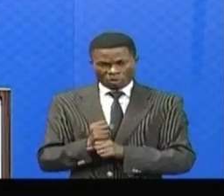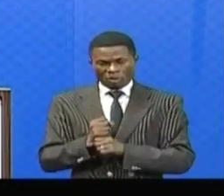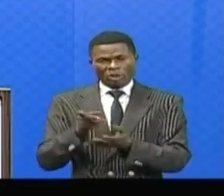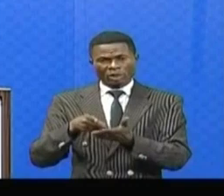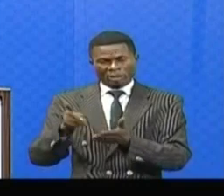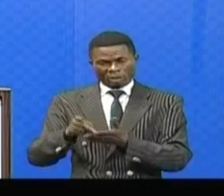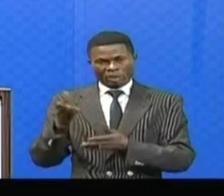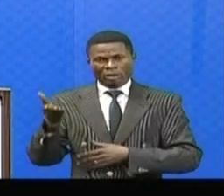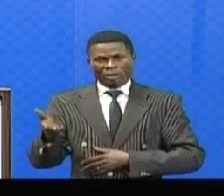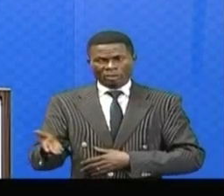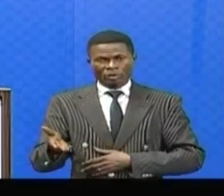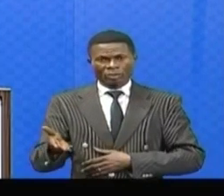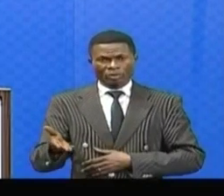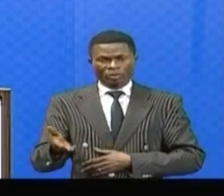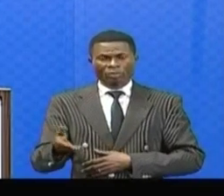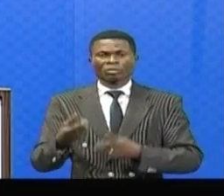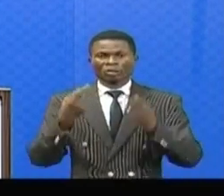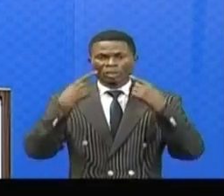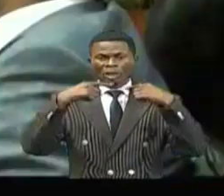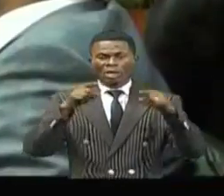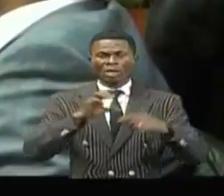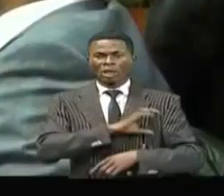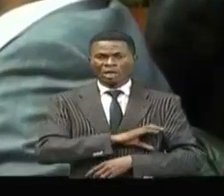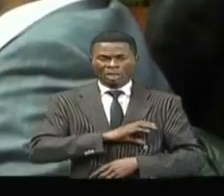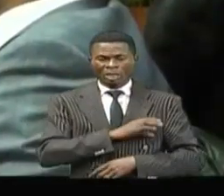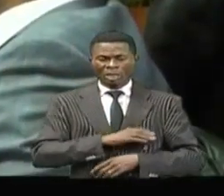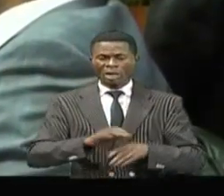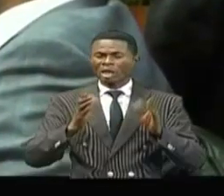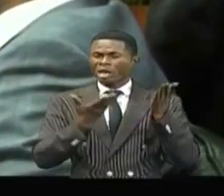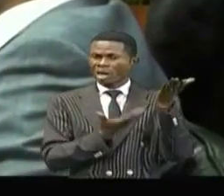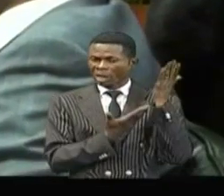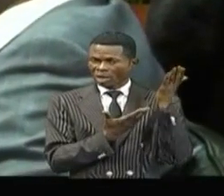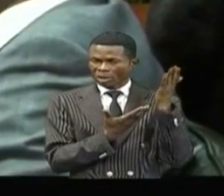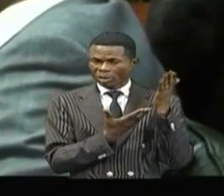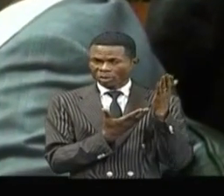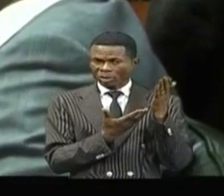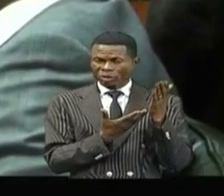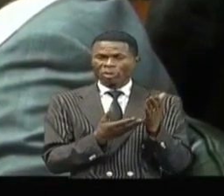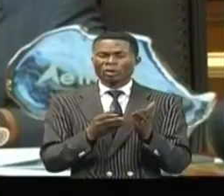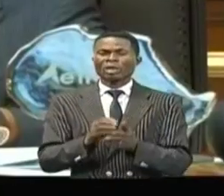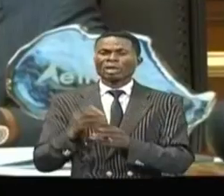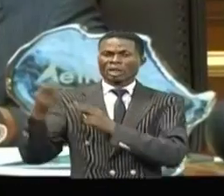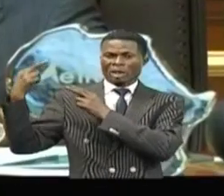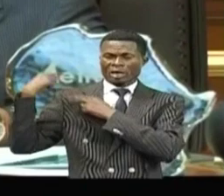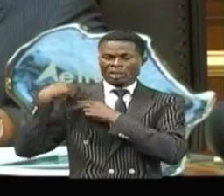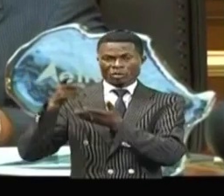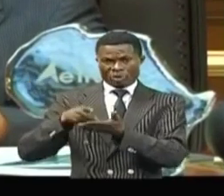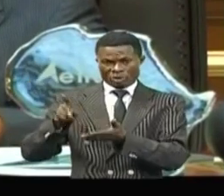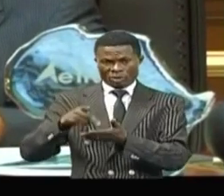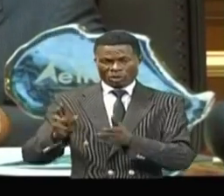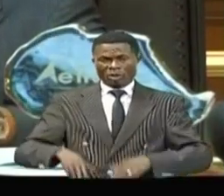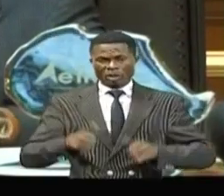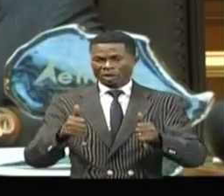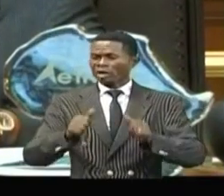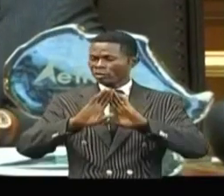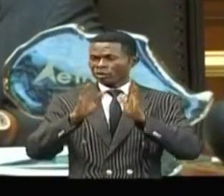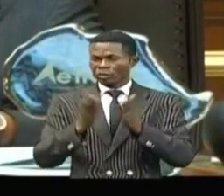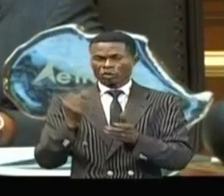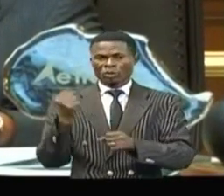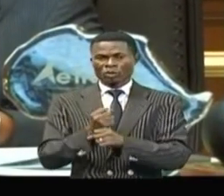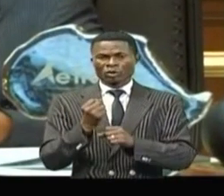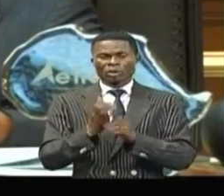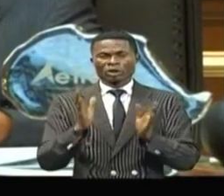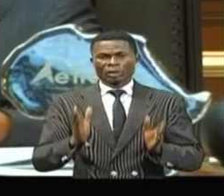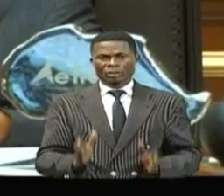leur faveur. Rappelant le caractère sacré que revêt la rétribution salariale dans la vie de tout travailleur